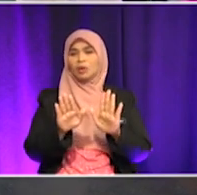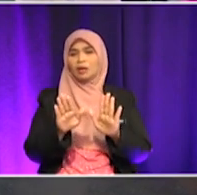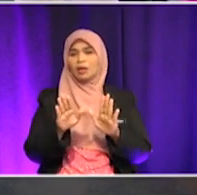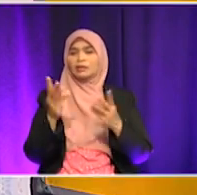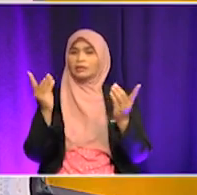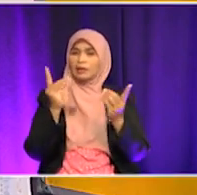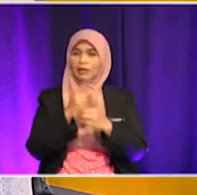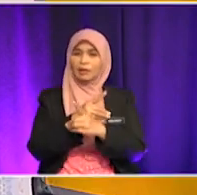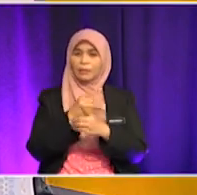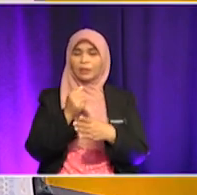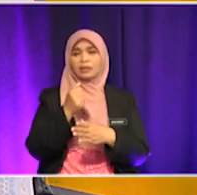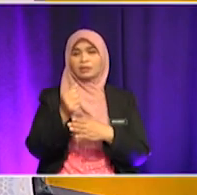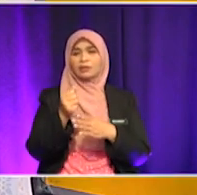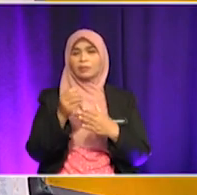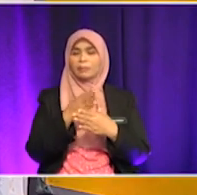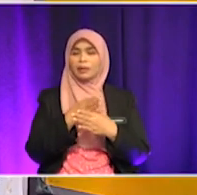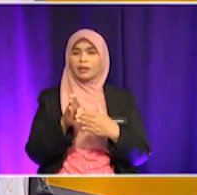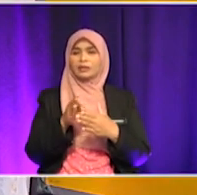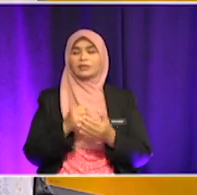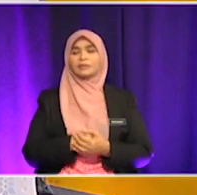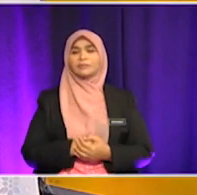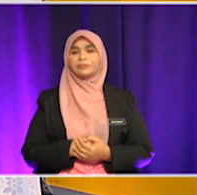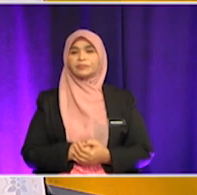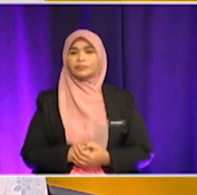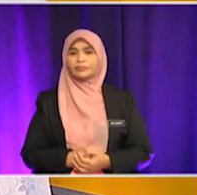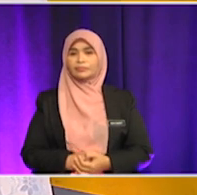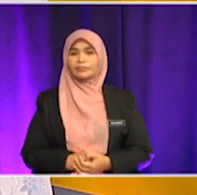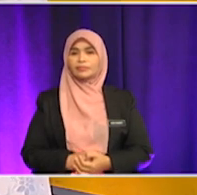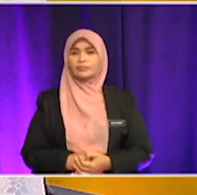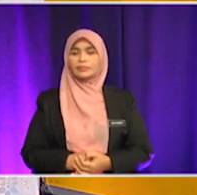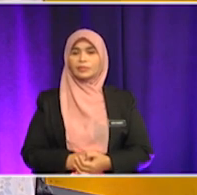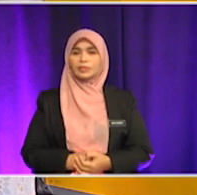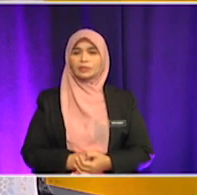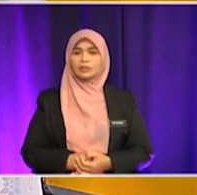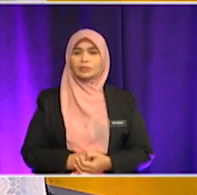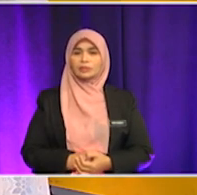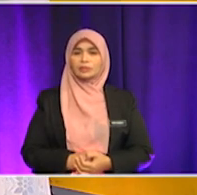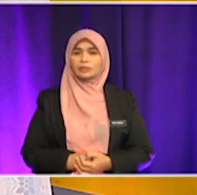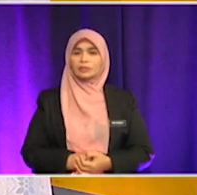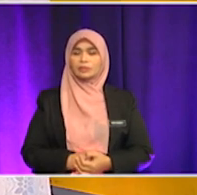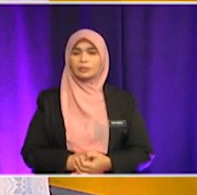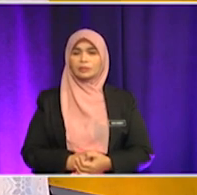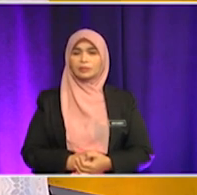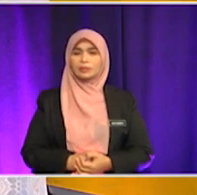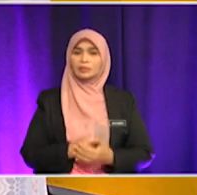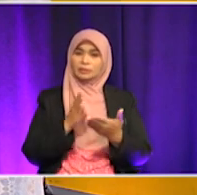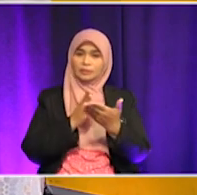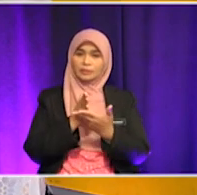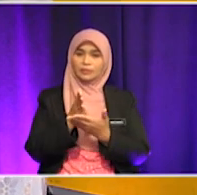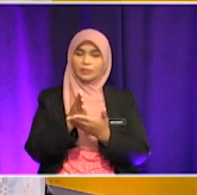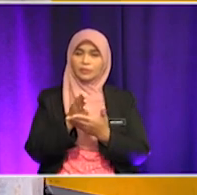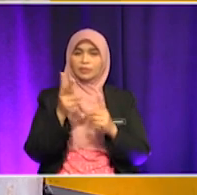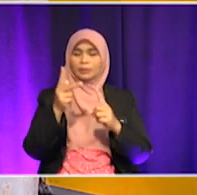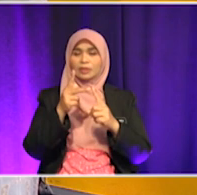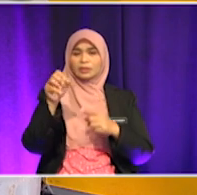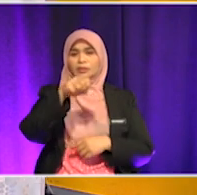boleh gabungkan dua operasi dalam satu persamaan rumus algebra. Oh, boleh juga. Ya, boleh. Okey, kita teruskan kepada